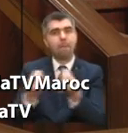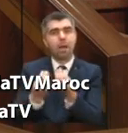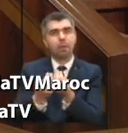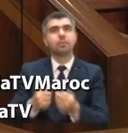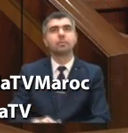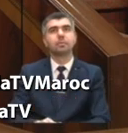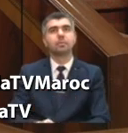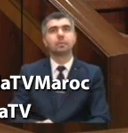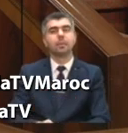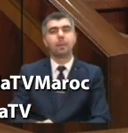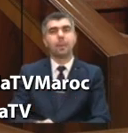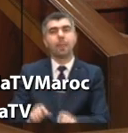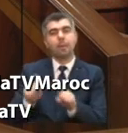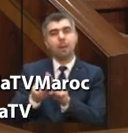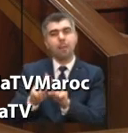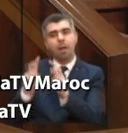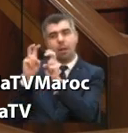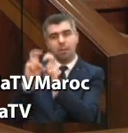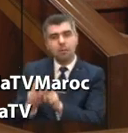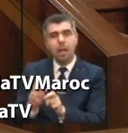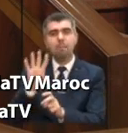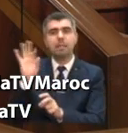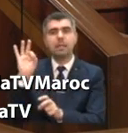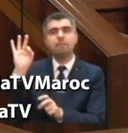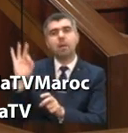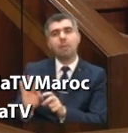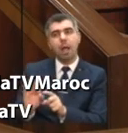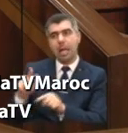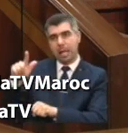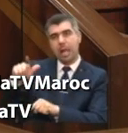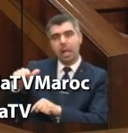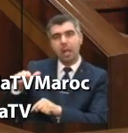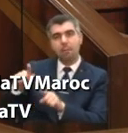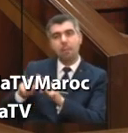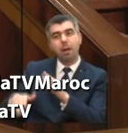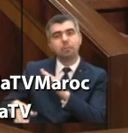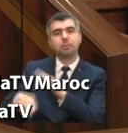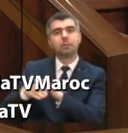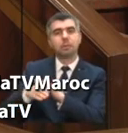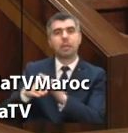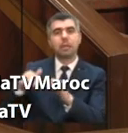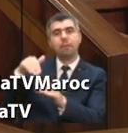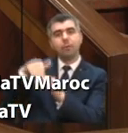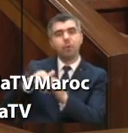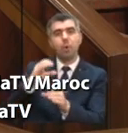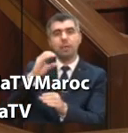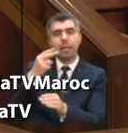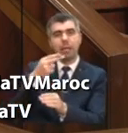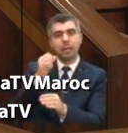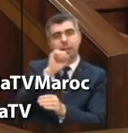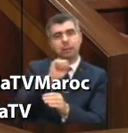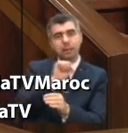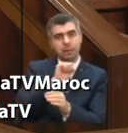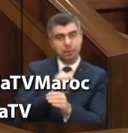انها اضطرت انها تقول تنقص الناس 50% من الاجور ديالها ولا تصيفطهم لا سانيسيس، في استغلال بشع